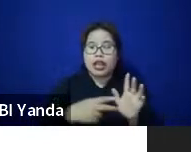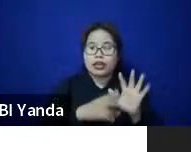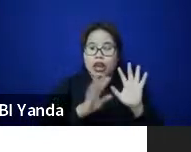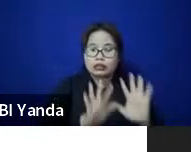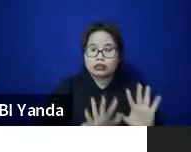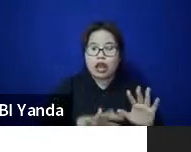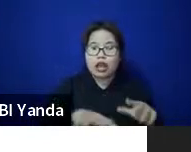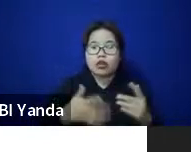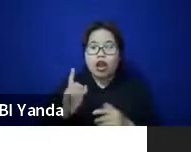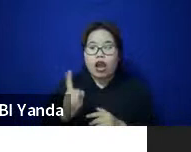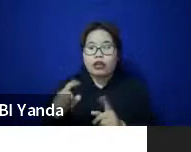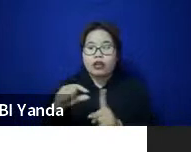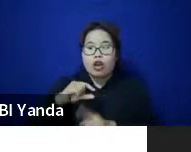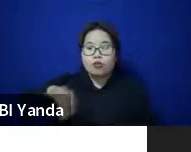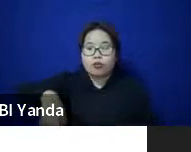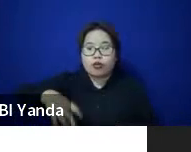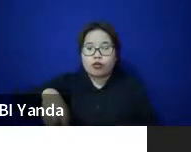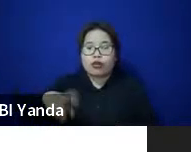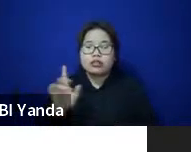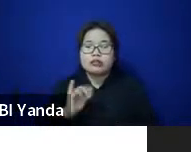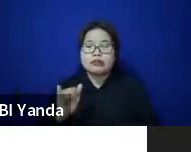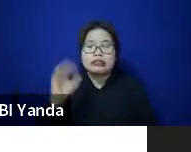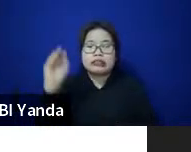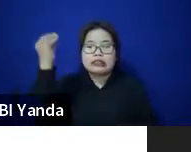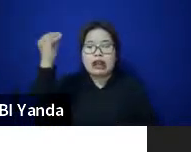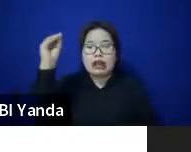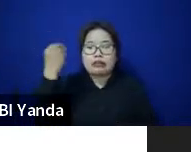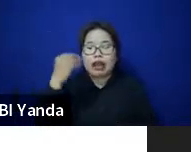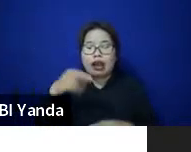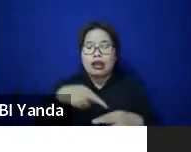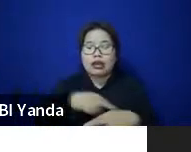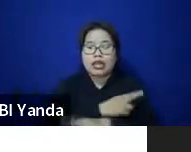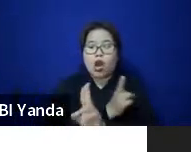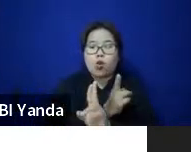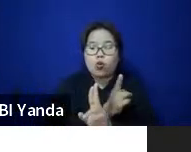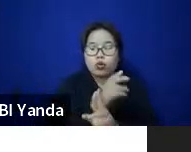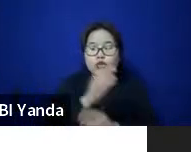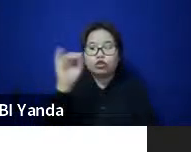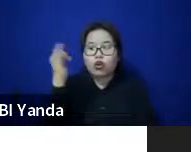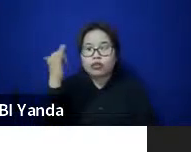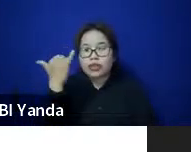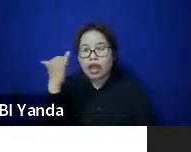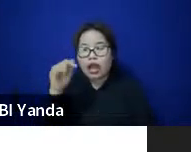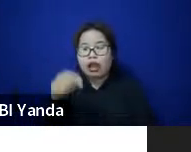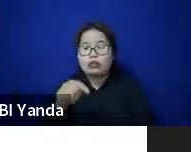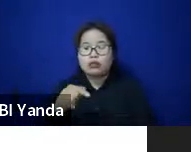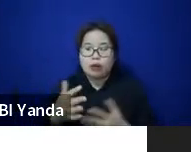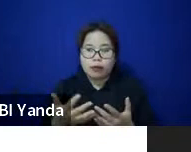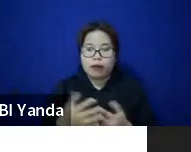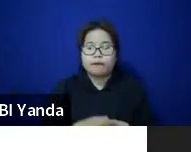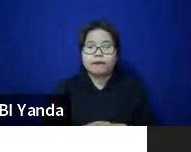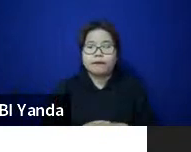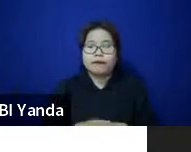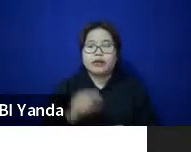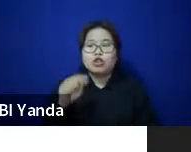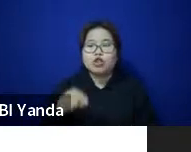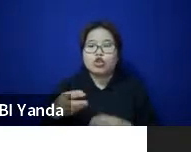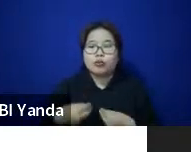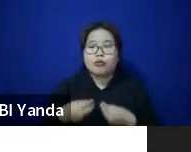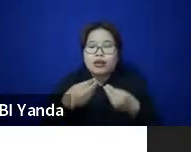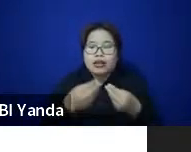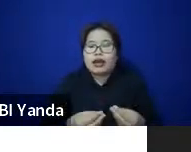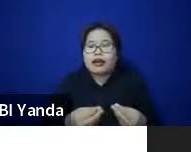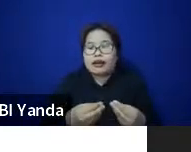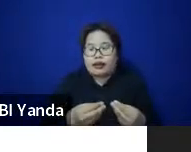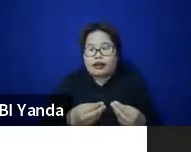ada juga provinsi-provinsi seperti Jakarta, Riau, DI Yogyakarta, itu yang memberikan